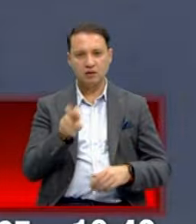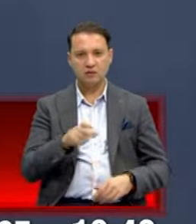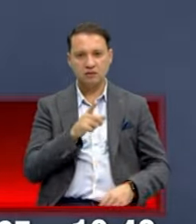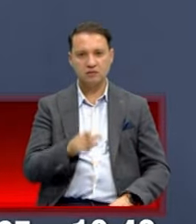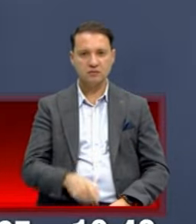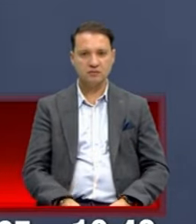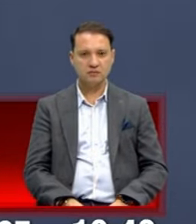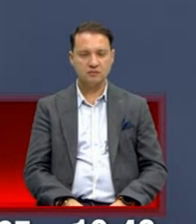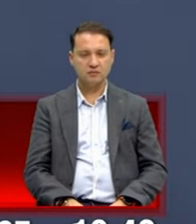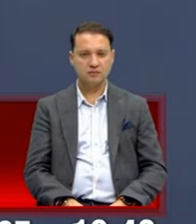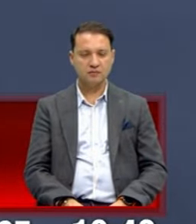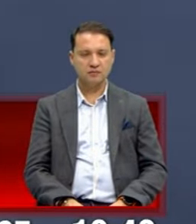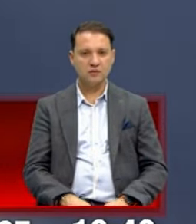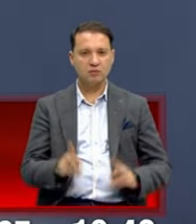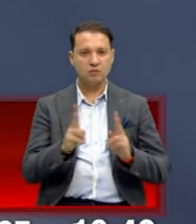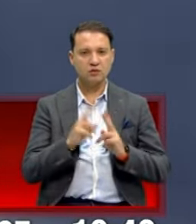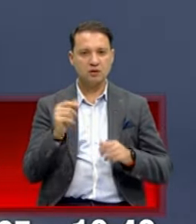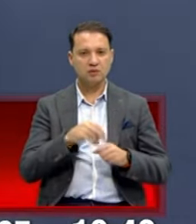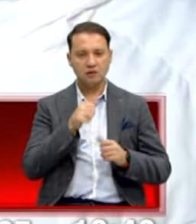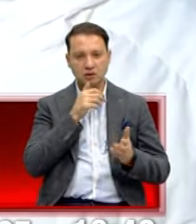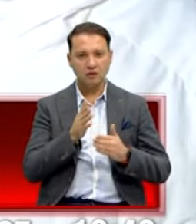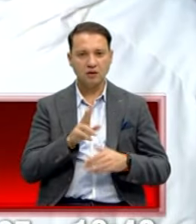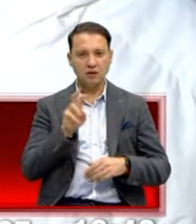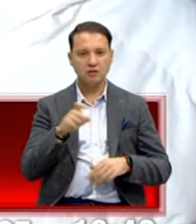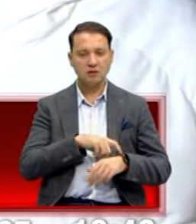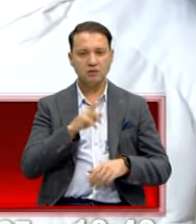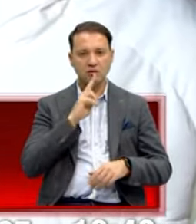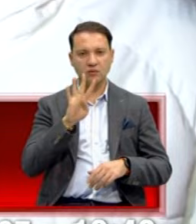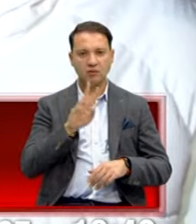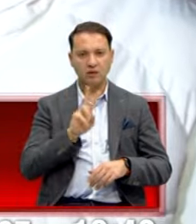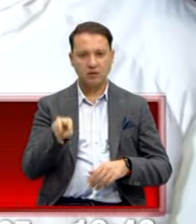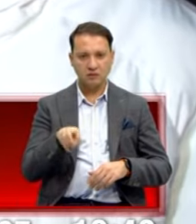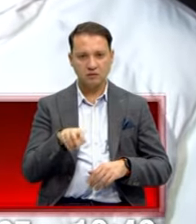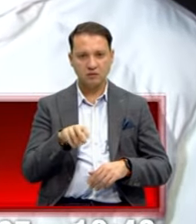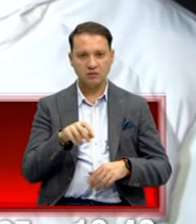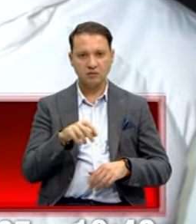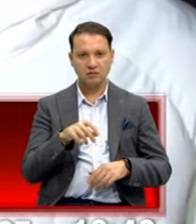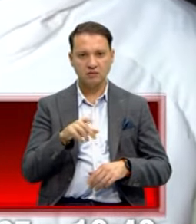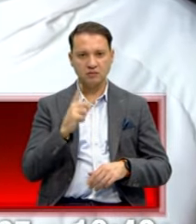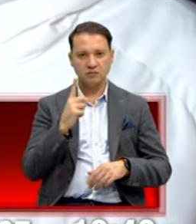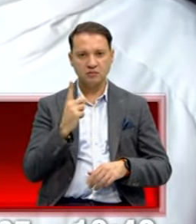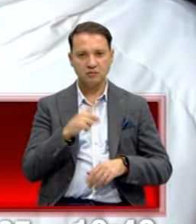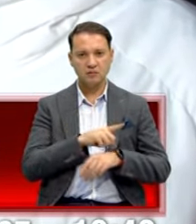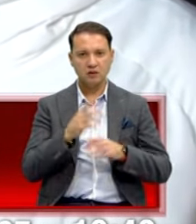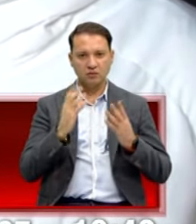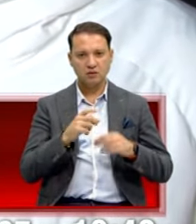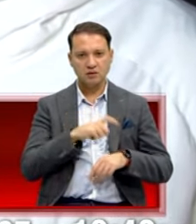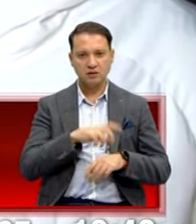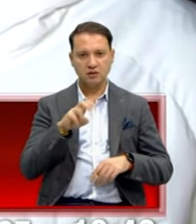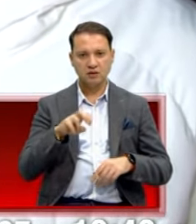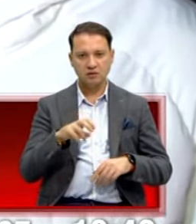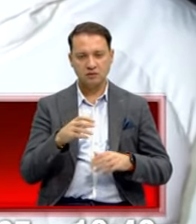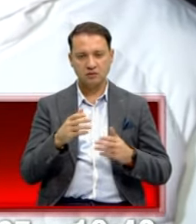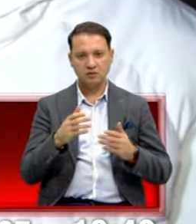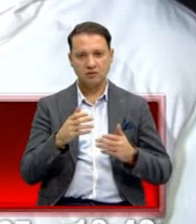atladı. Polislerden kaçmak için dereye atladı abi. Saat öğlen 4 gibi atladı. Daha bir saat falan oluyor, saat 8